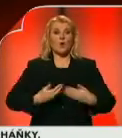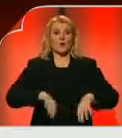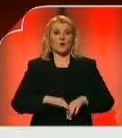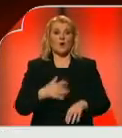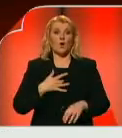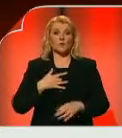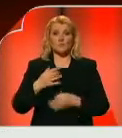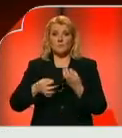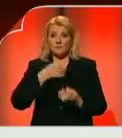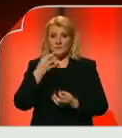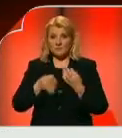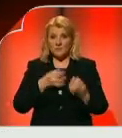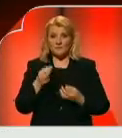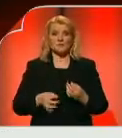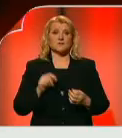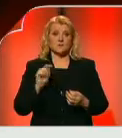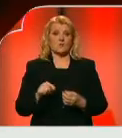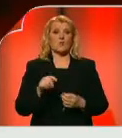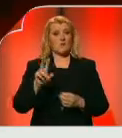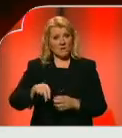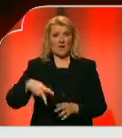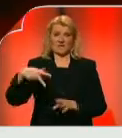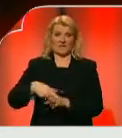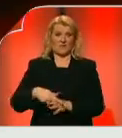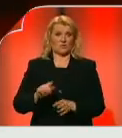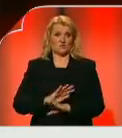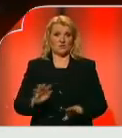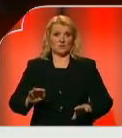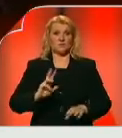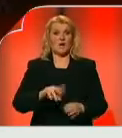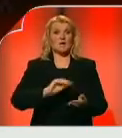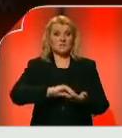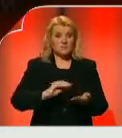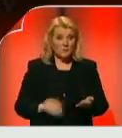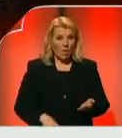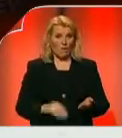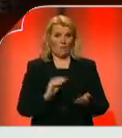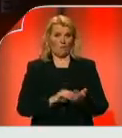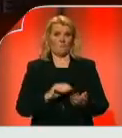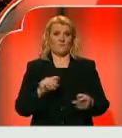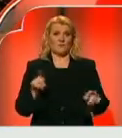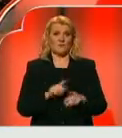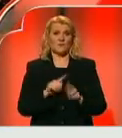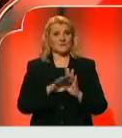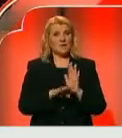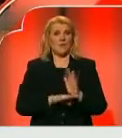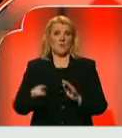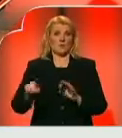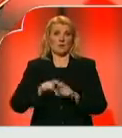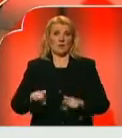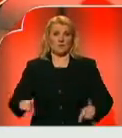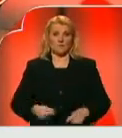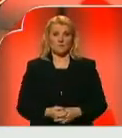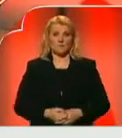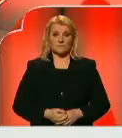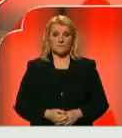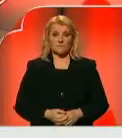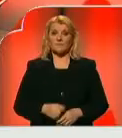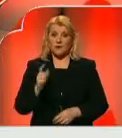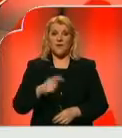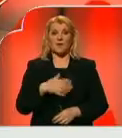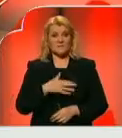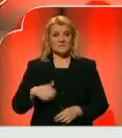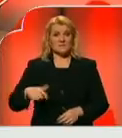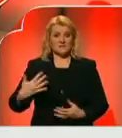osobních dat je naprosto jednoznačně zajištěna, jak smluvními ujednáními, tak zákonem o bankách. Pane Drábku, paní ministryně, má teď plné